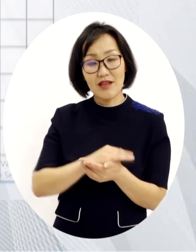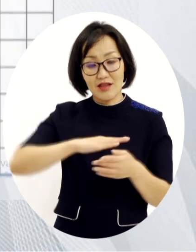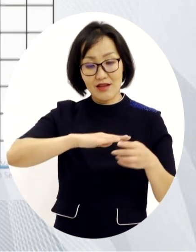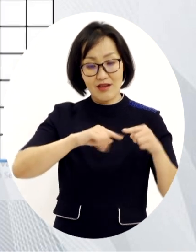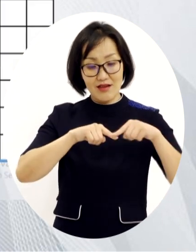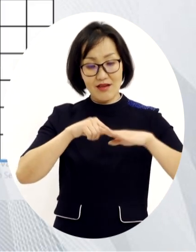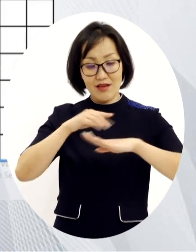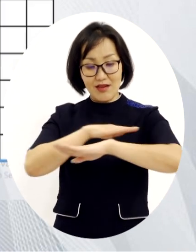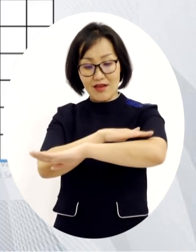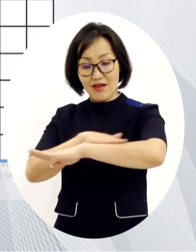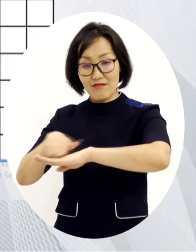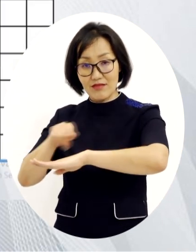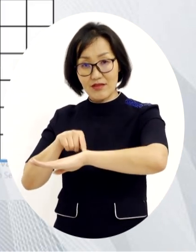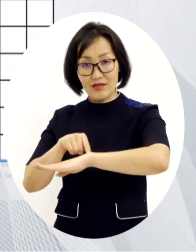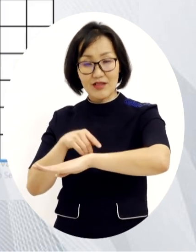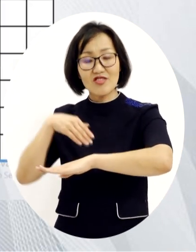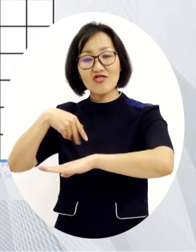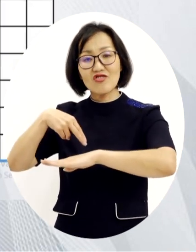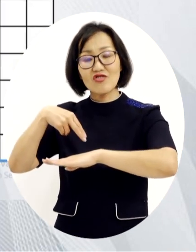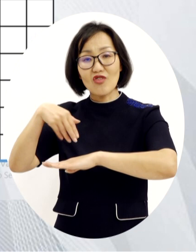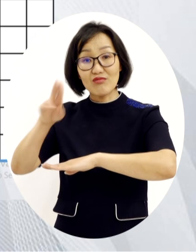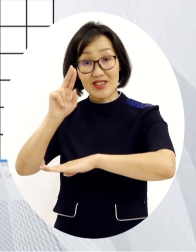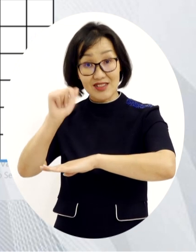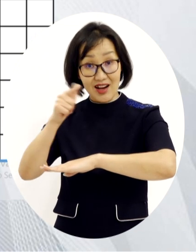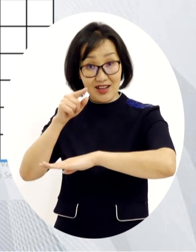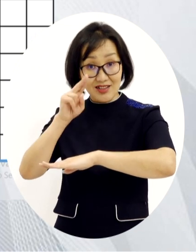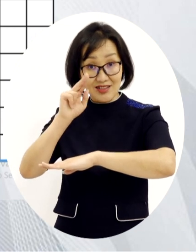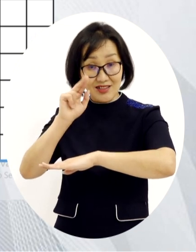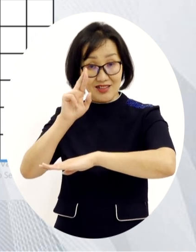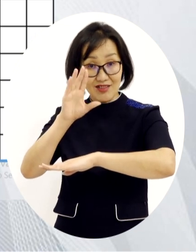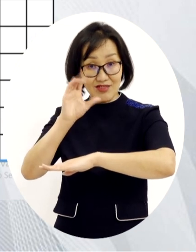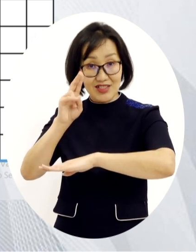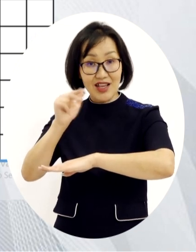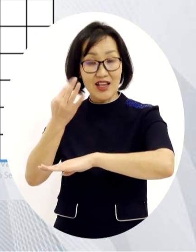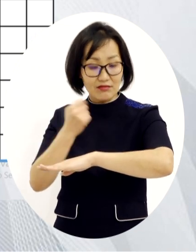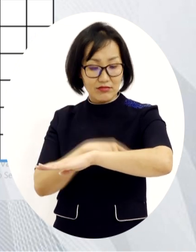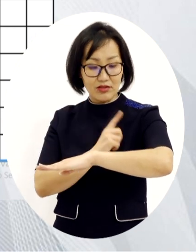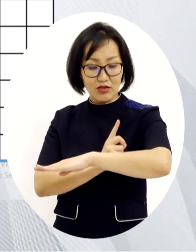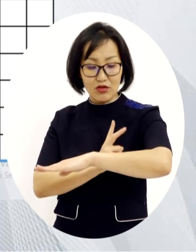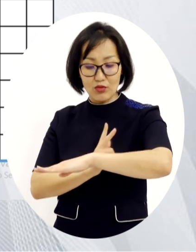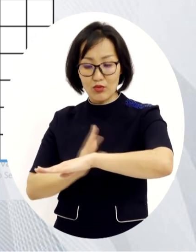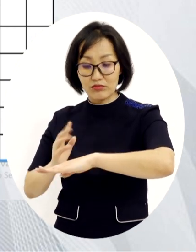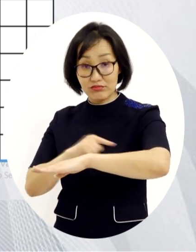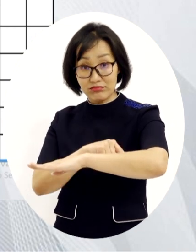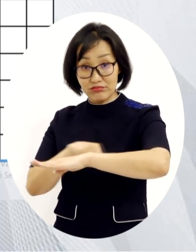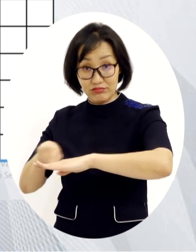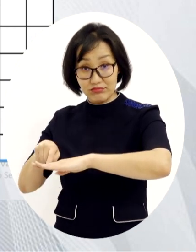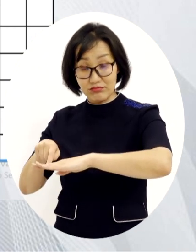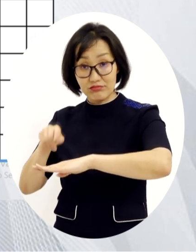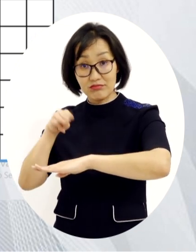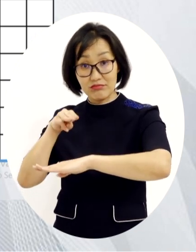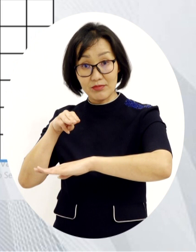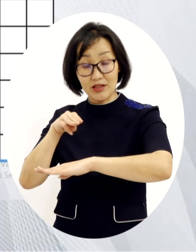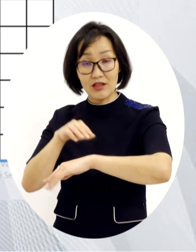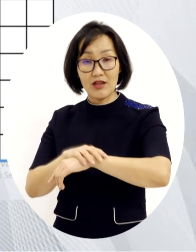хэвтэй тэнхлэгийнхаа яасан нэрийг явсан цаг, 1 цаг, 2 цаг, 3, 4, 5 цагт явсан цагаа